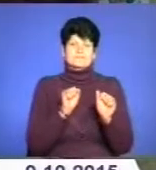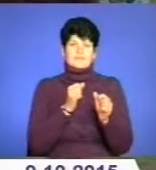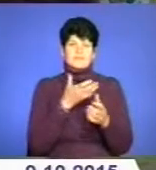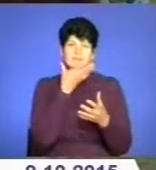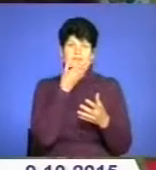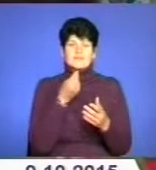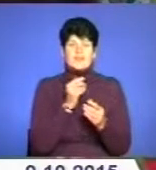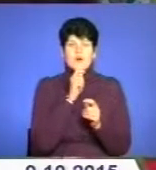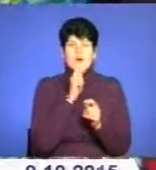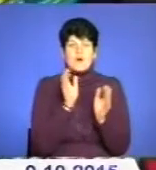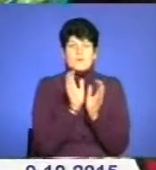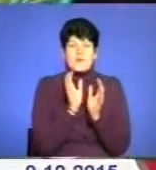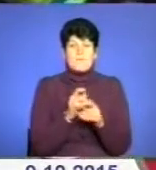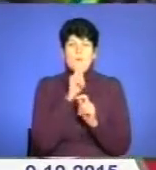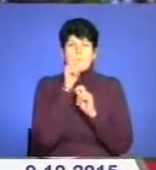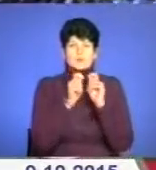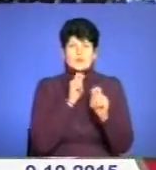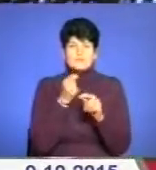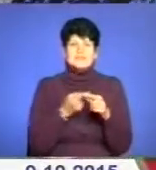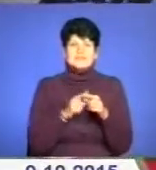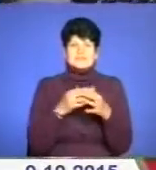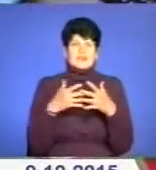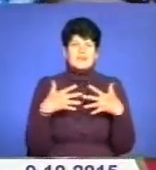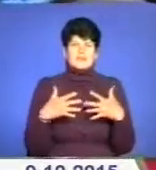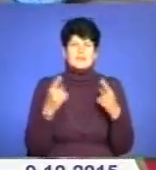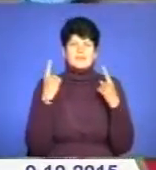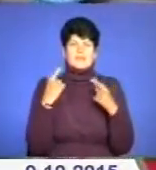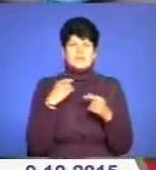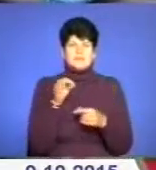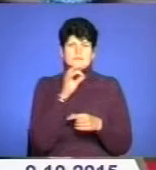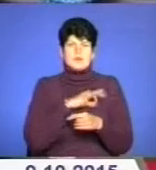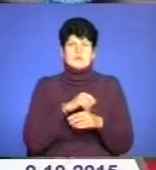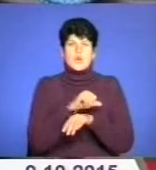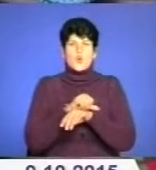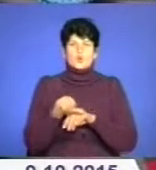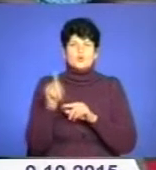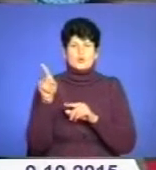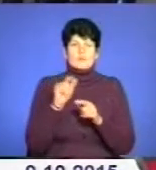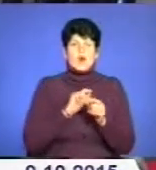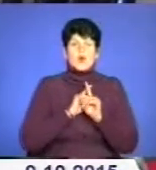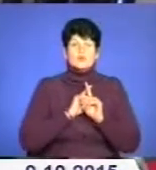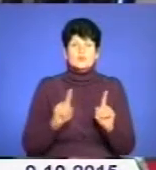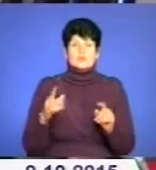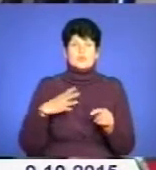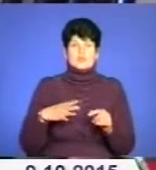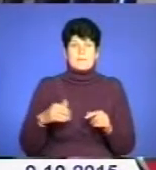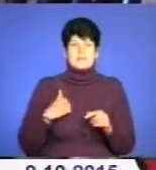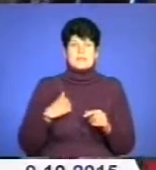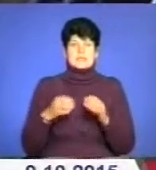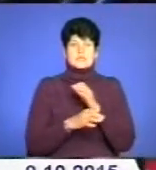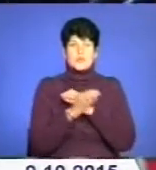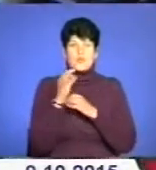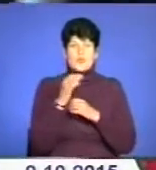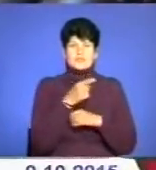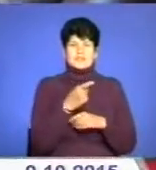оберегом чи подарунком. На ці речі великий попит за кордоном, а особливо їх чекають бійці на Сході. Для них